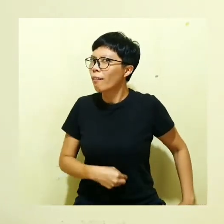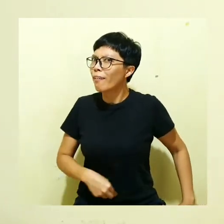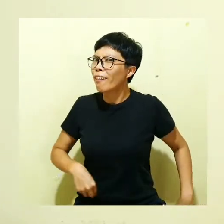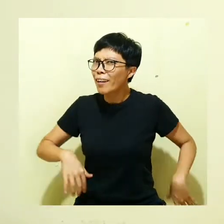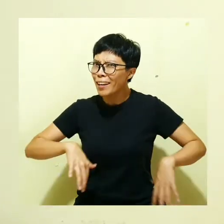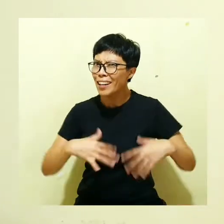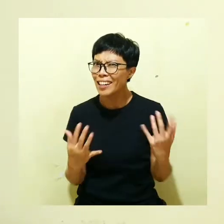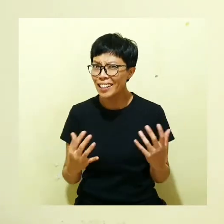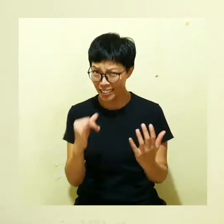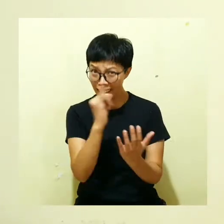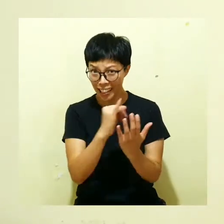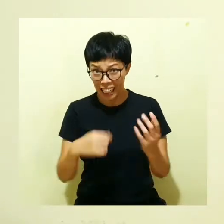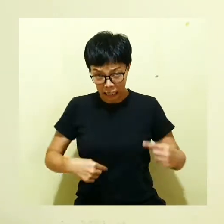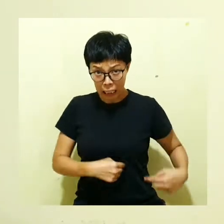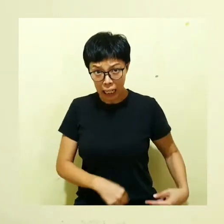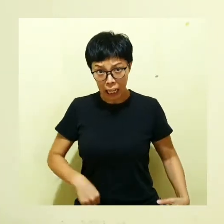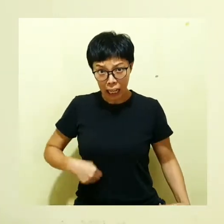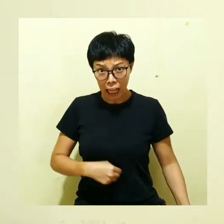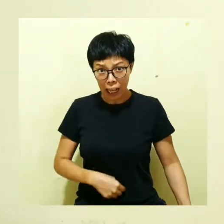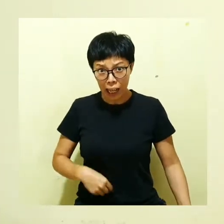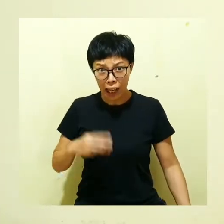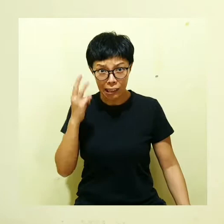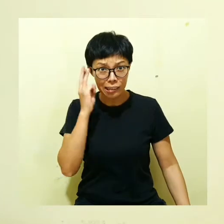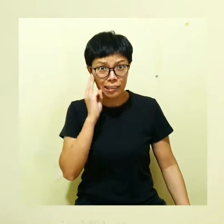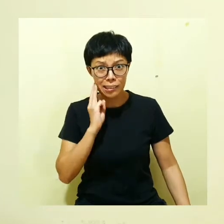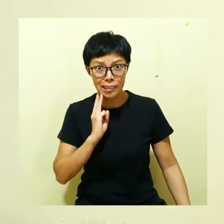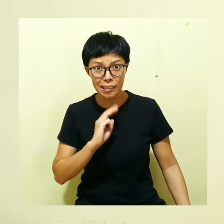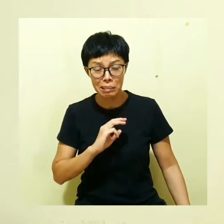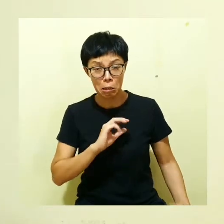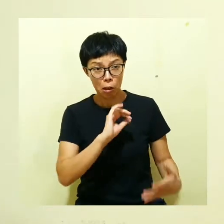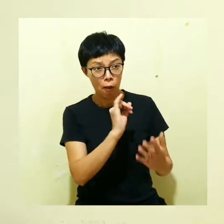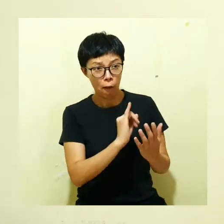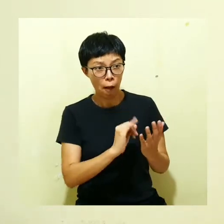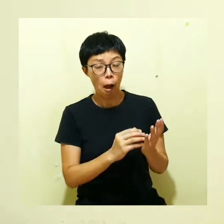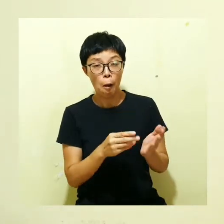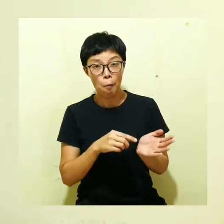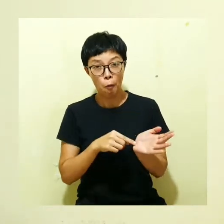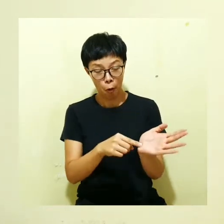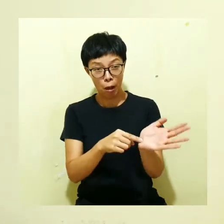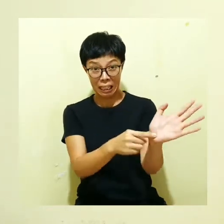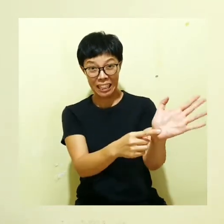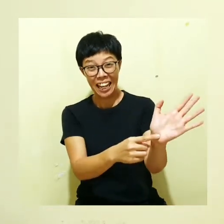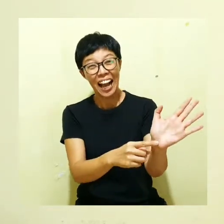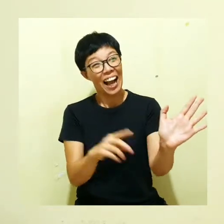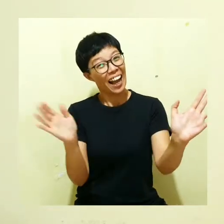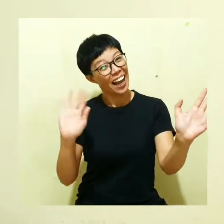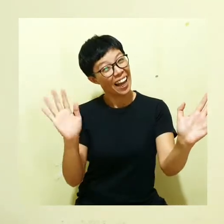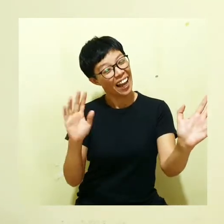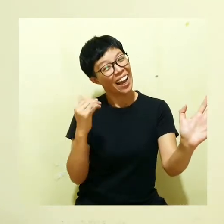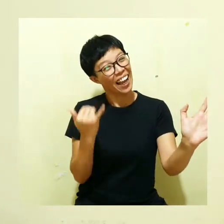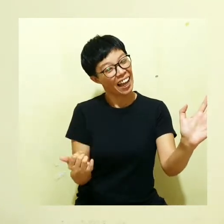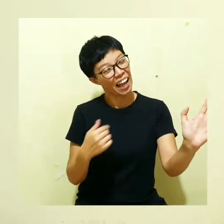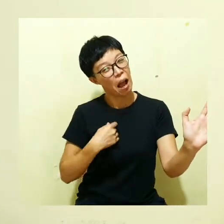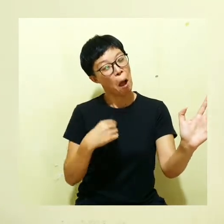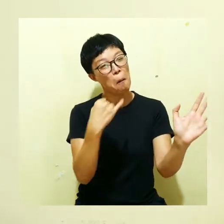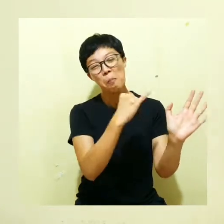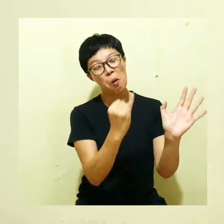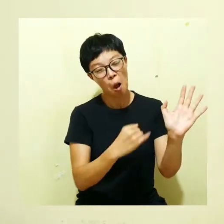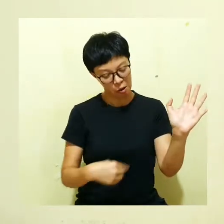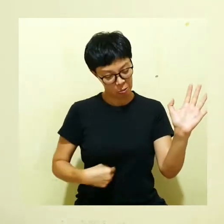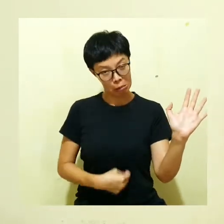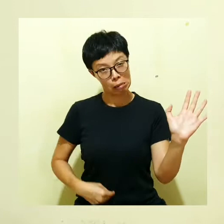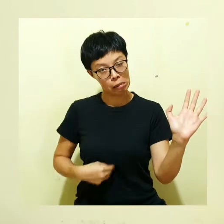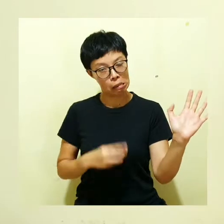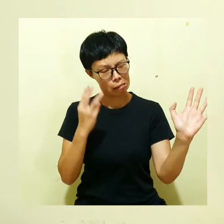所以今天的介绍就会是 Hello 大家好，今天我要和大家介绍一幅画，叫做内脏。你看这里